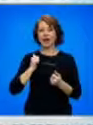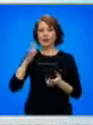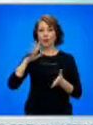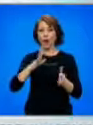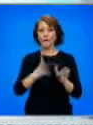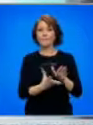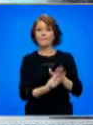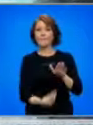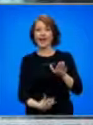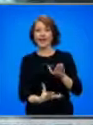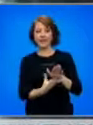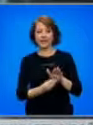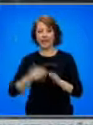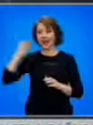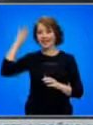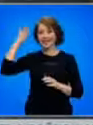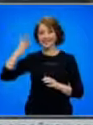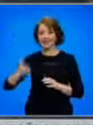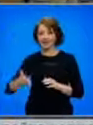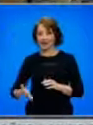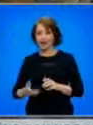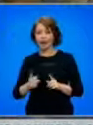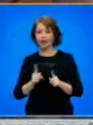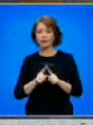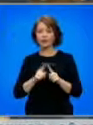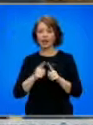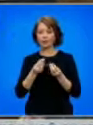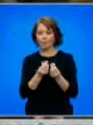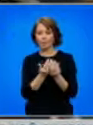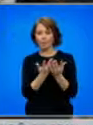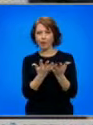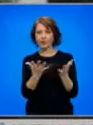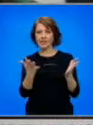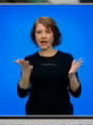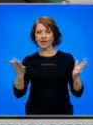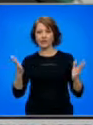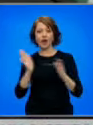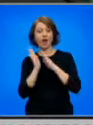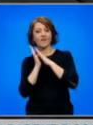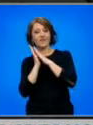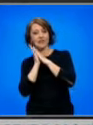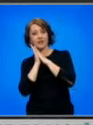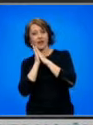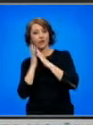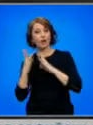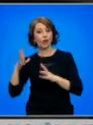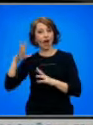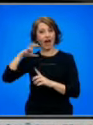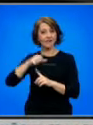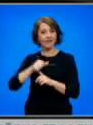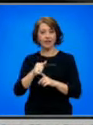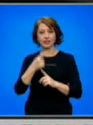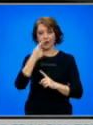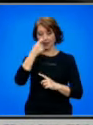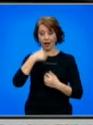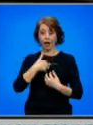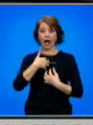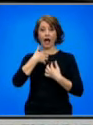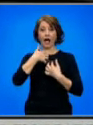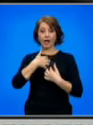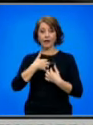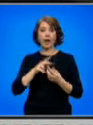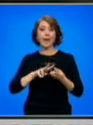вентилатор, стени, които се трансформират в прозрачни видеоекрани, възглавница, която засича хъркането и нежно променя позата на